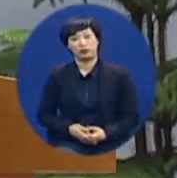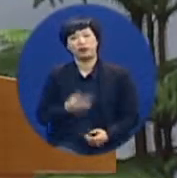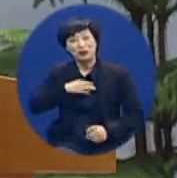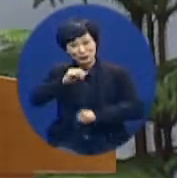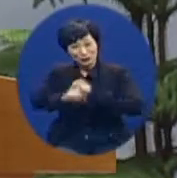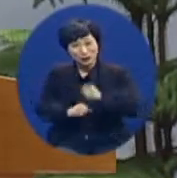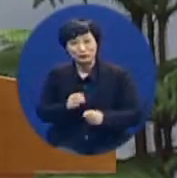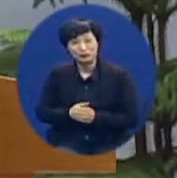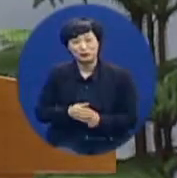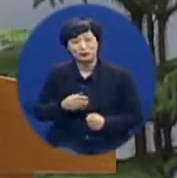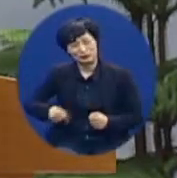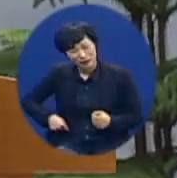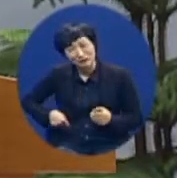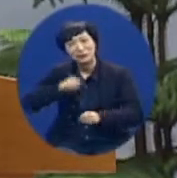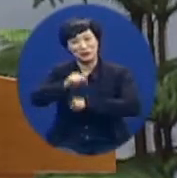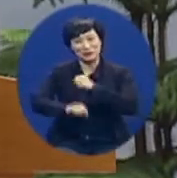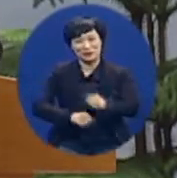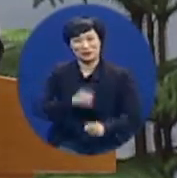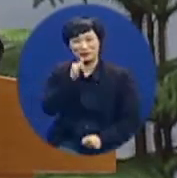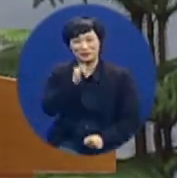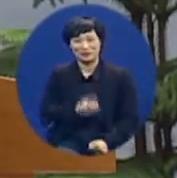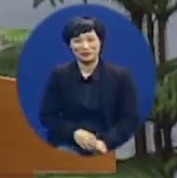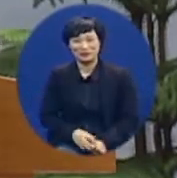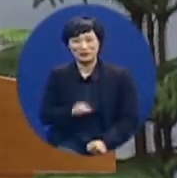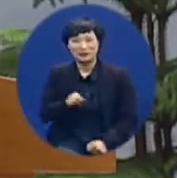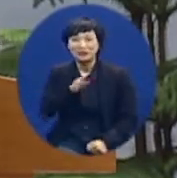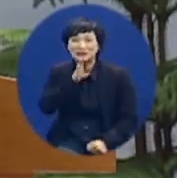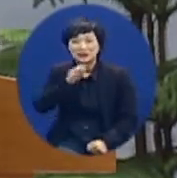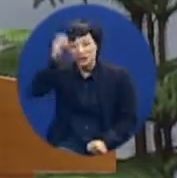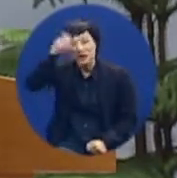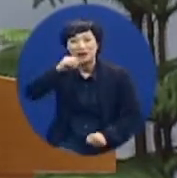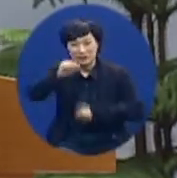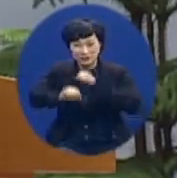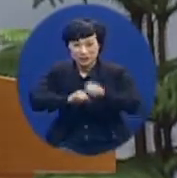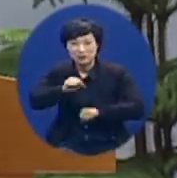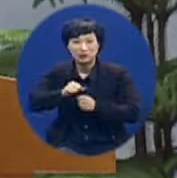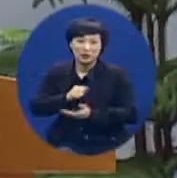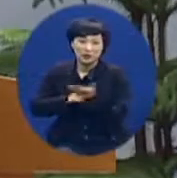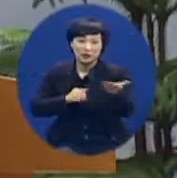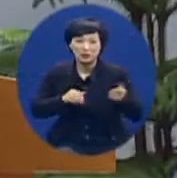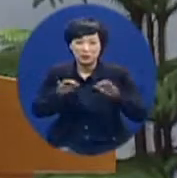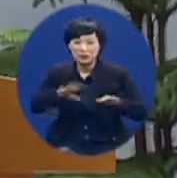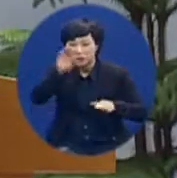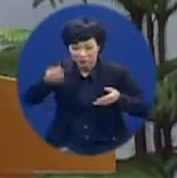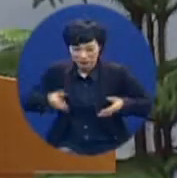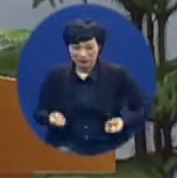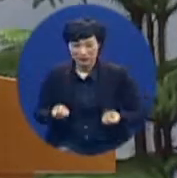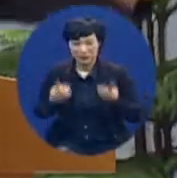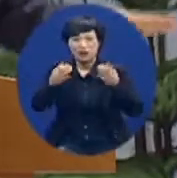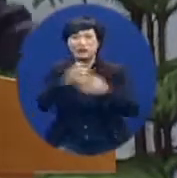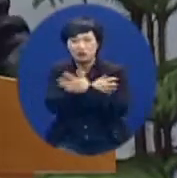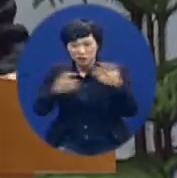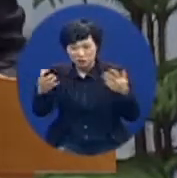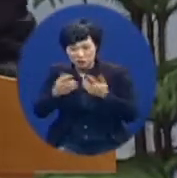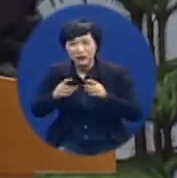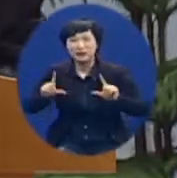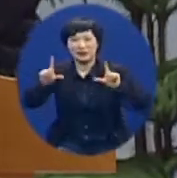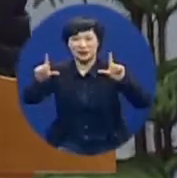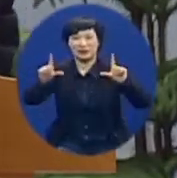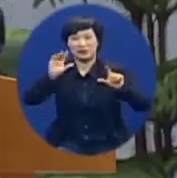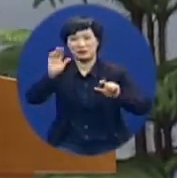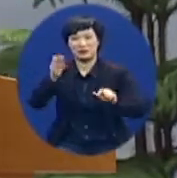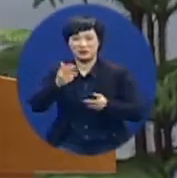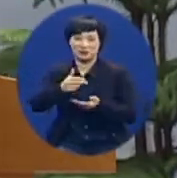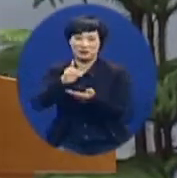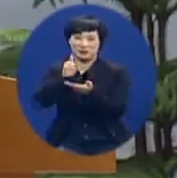자유 양심의 자유 이런 신령한 자유가 여러분에게 성탄절에 충만한 날 되기를